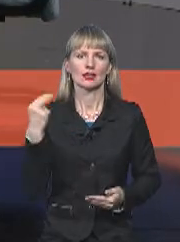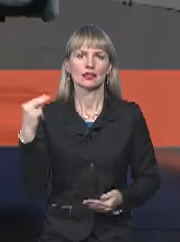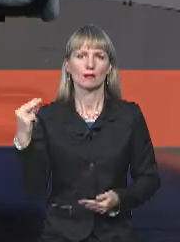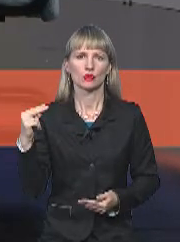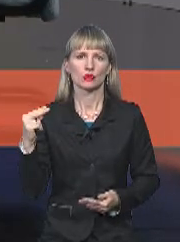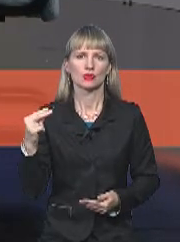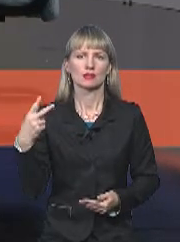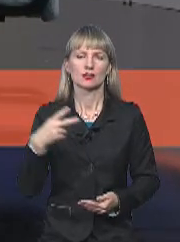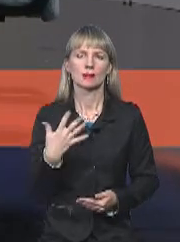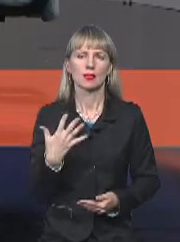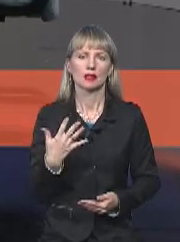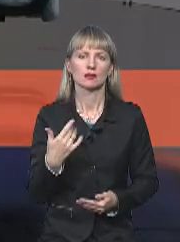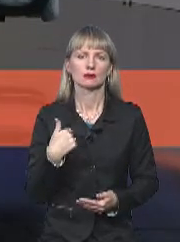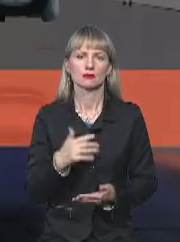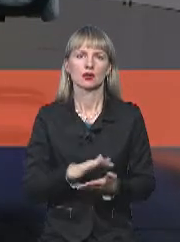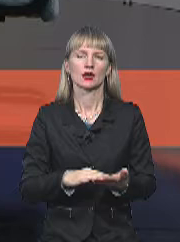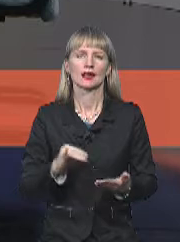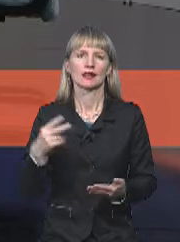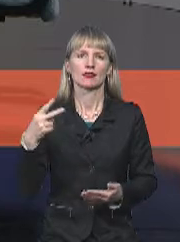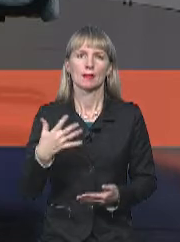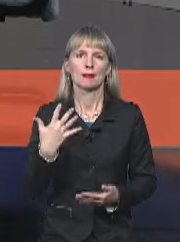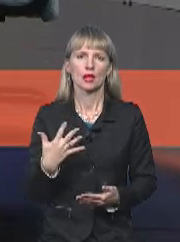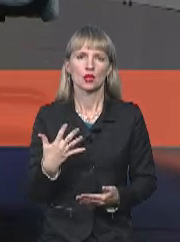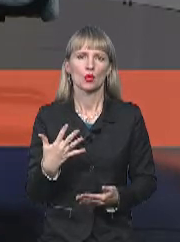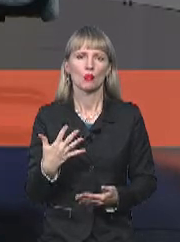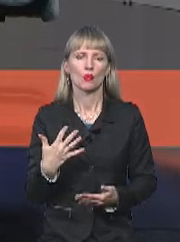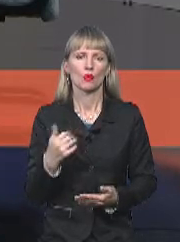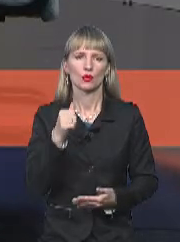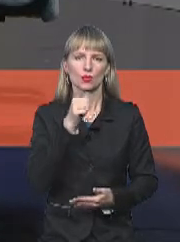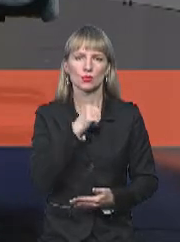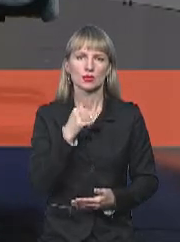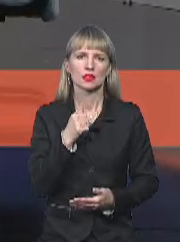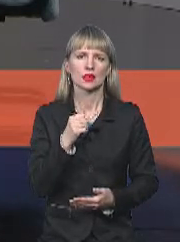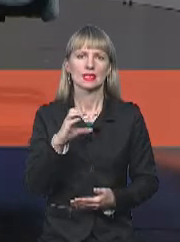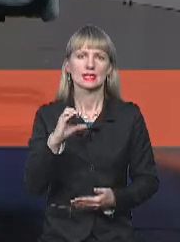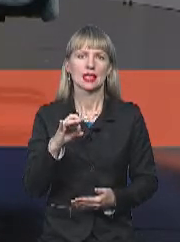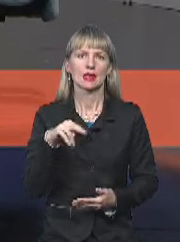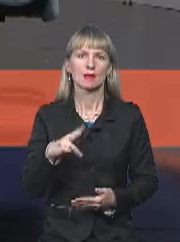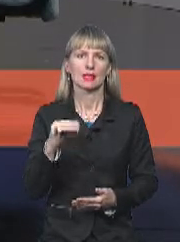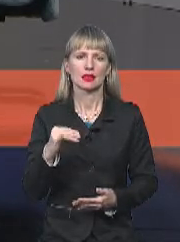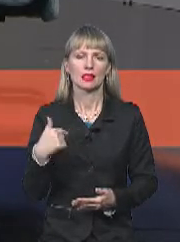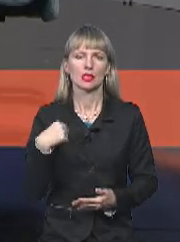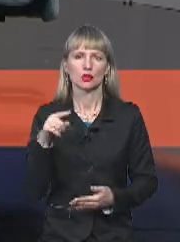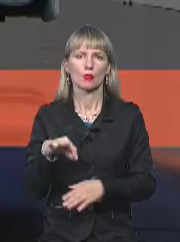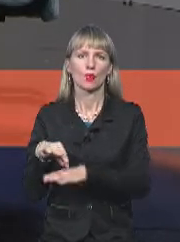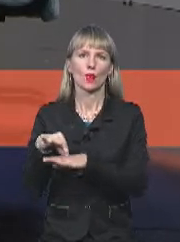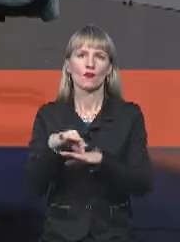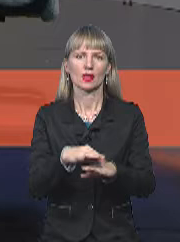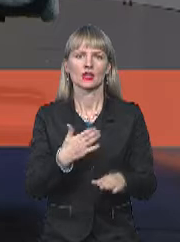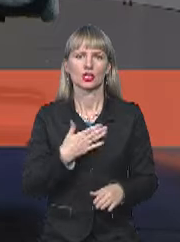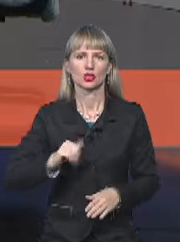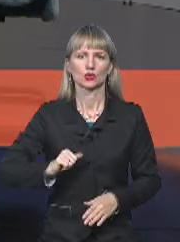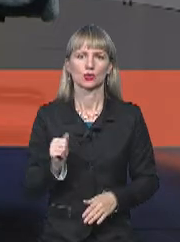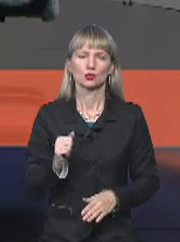Запоріжжі, з 2005, перепрошую, і в 2005 в серпні нас туди провели наші